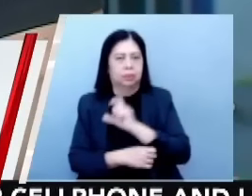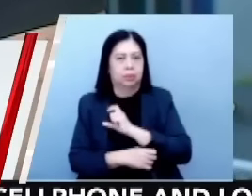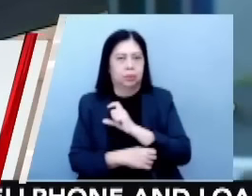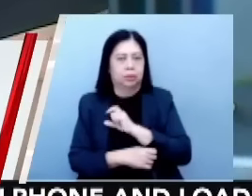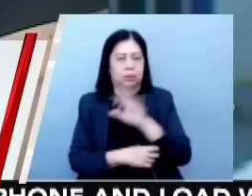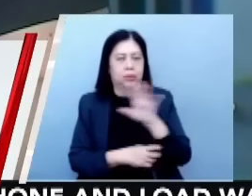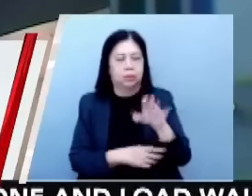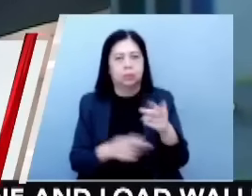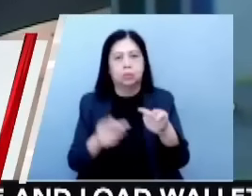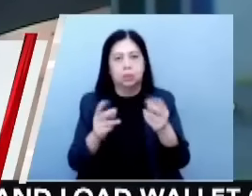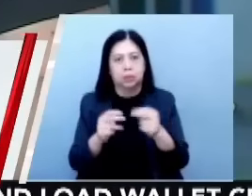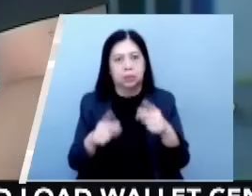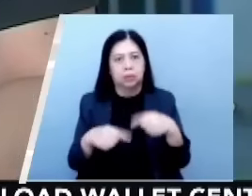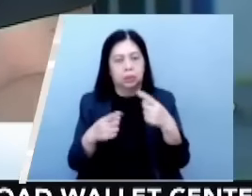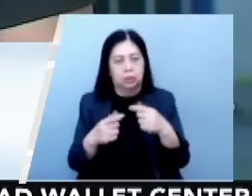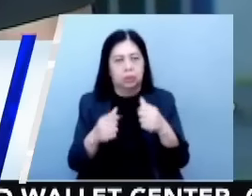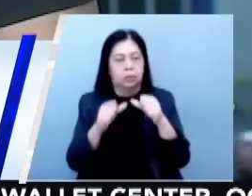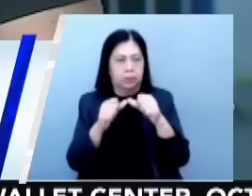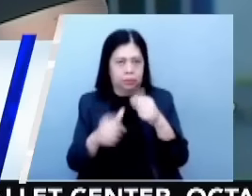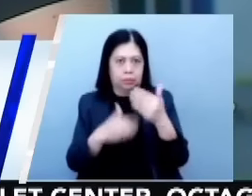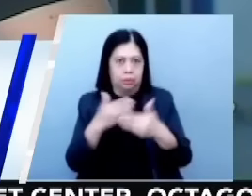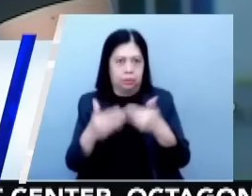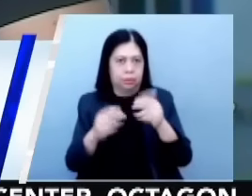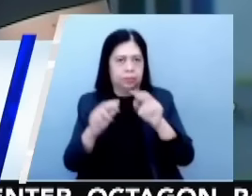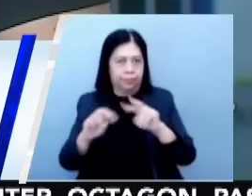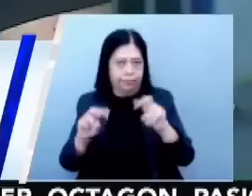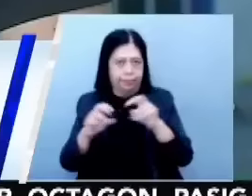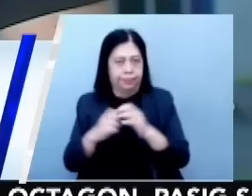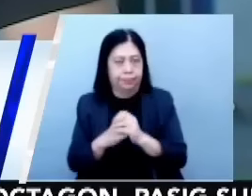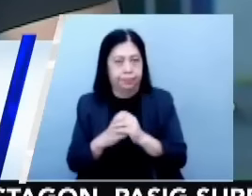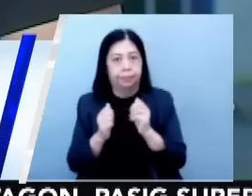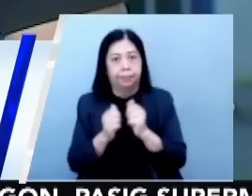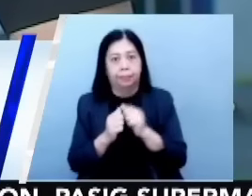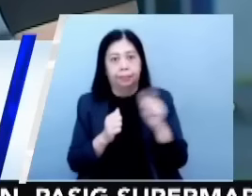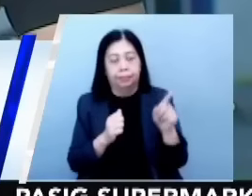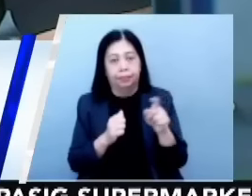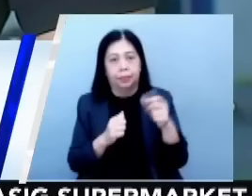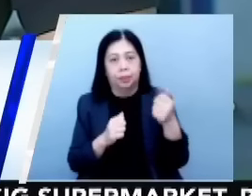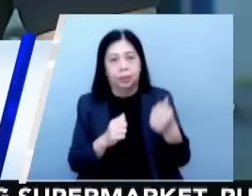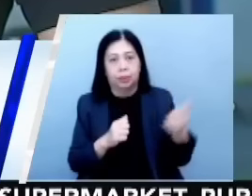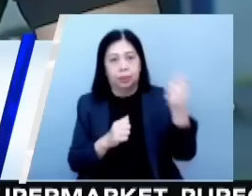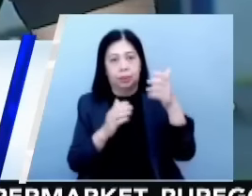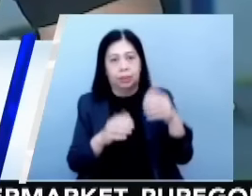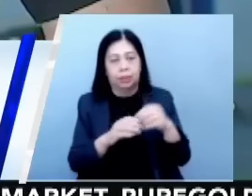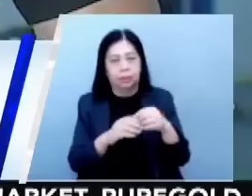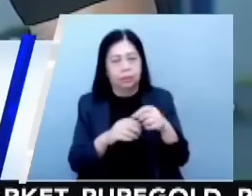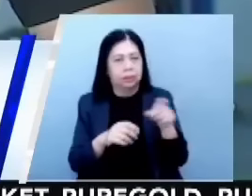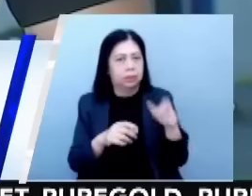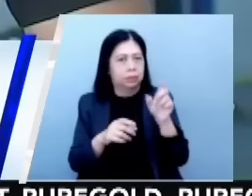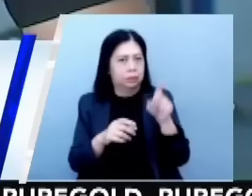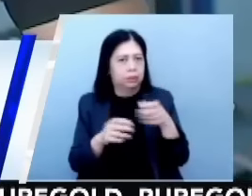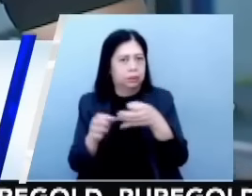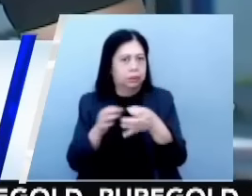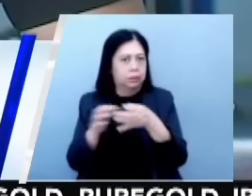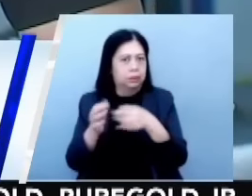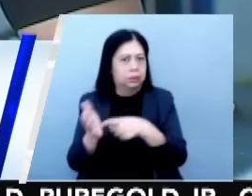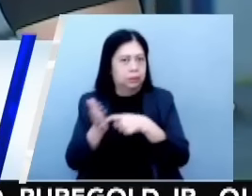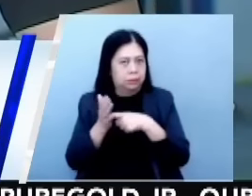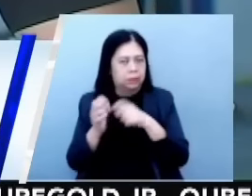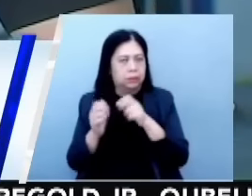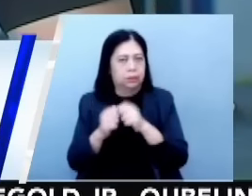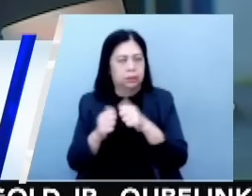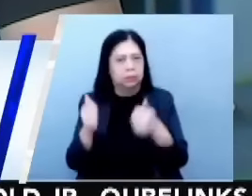habang nagpapatuloy ang investigasyon. Maging ang kanilang precinct commander, pinagpapaliwanag din. Posible rin silang sumailalim muli